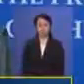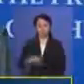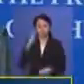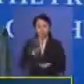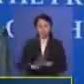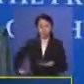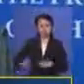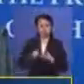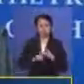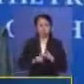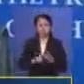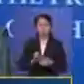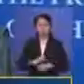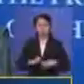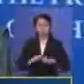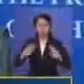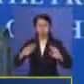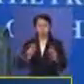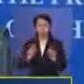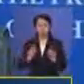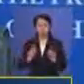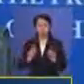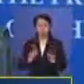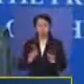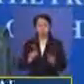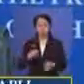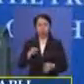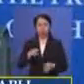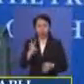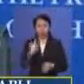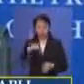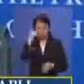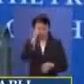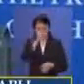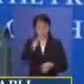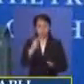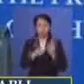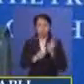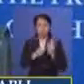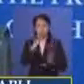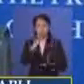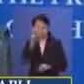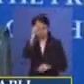пандемиямен байланысты қордылы жағдайда 2020 жылдың 7 айында өнеркәсіп